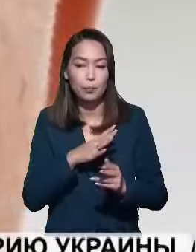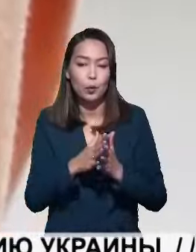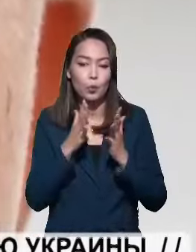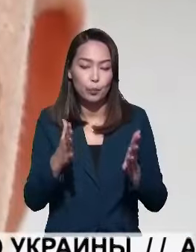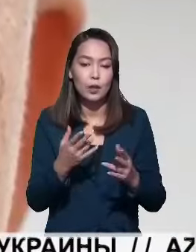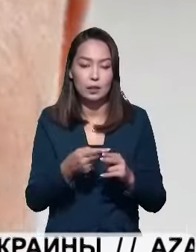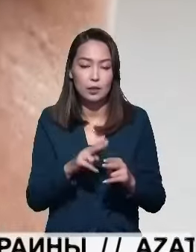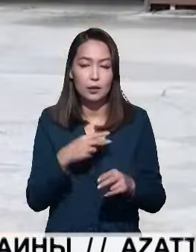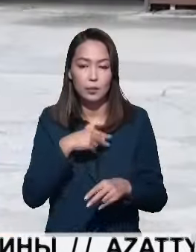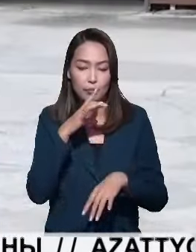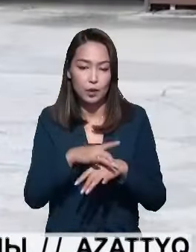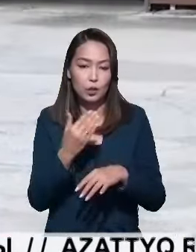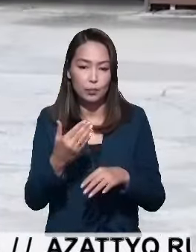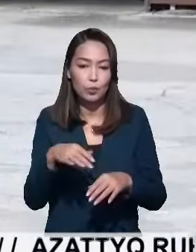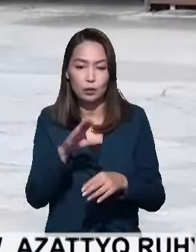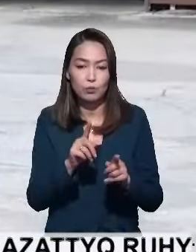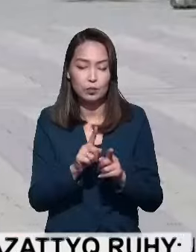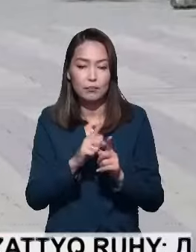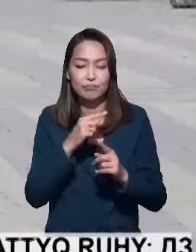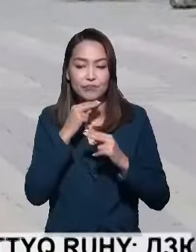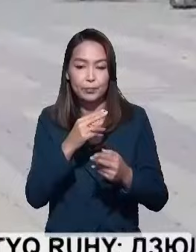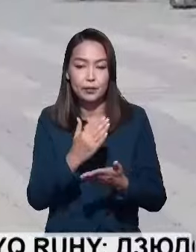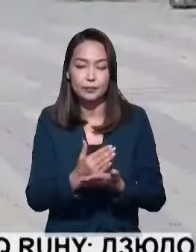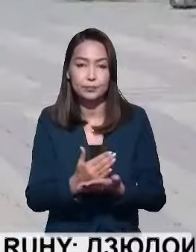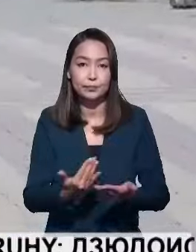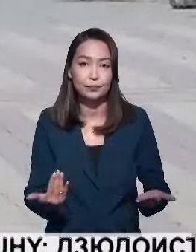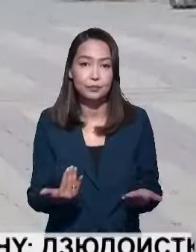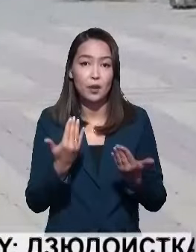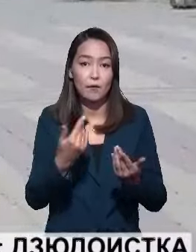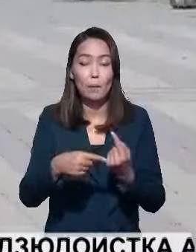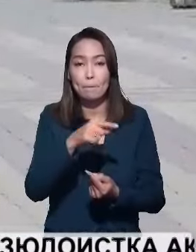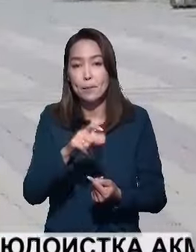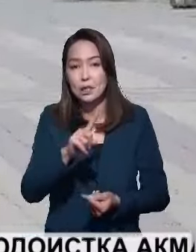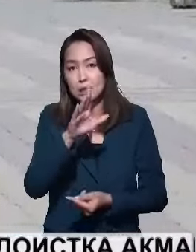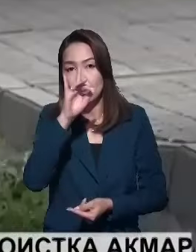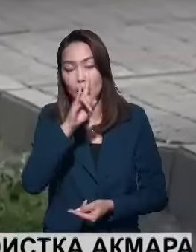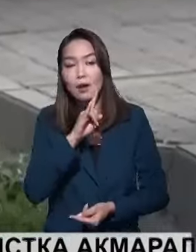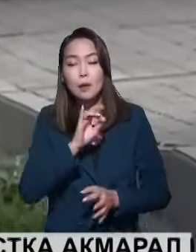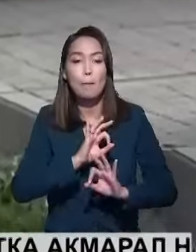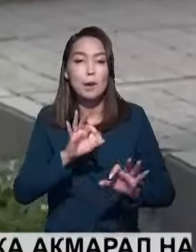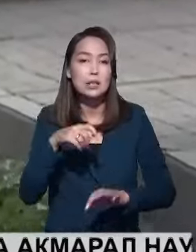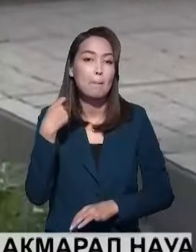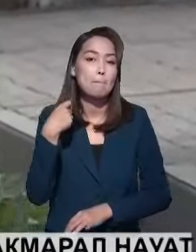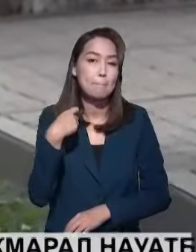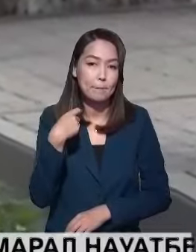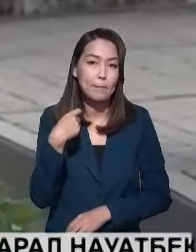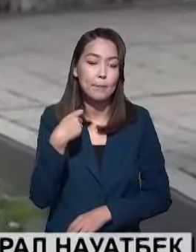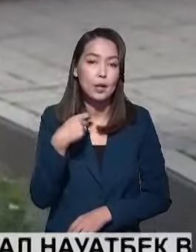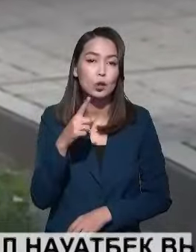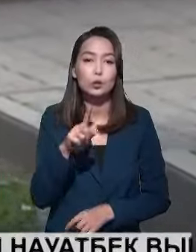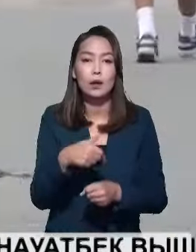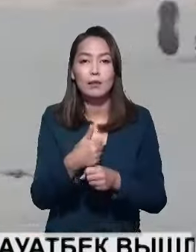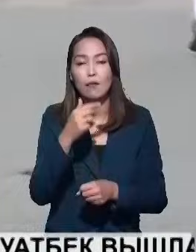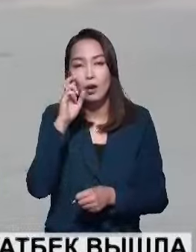Также военнослужащие, которые сейчас служат, на них обращать внимание. А вот предпринимателей Западного Казахстана в послании президента порадовало то, что